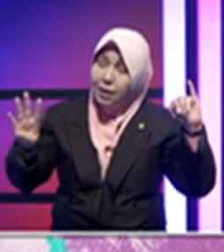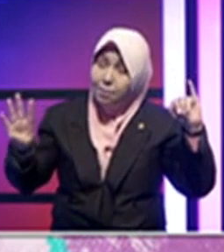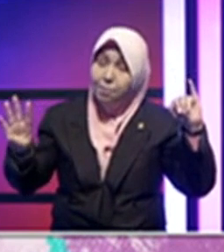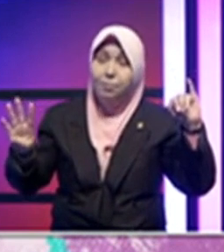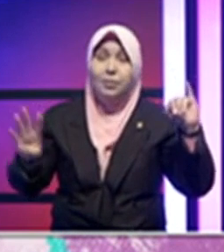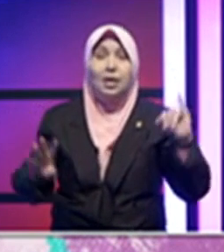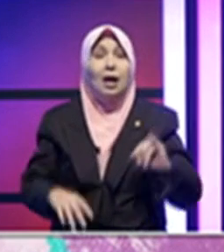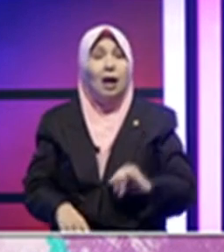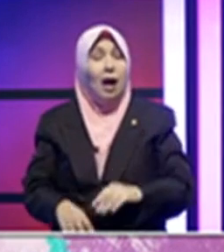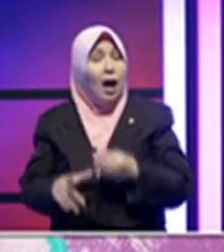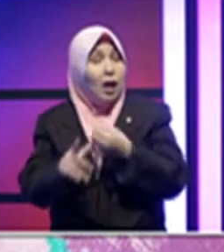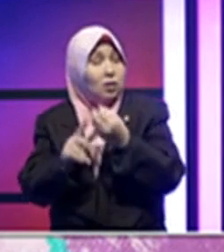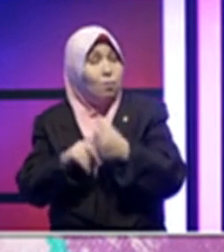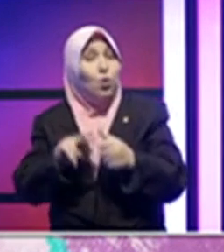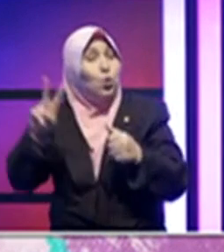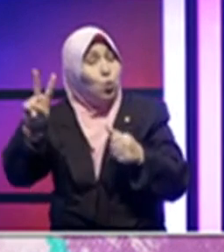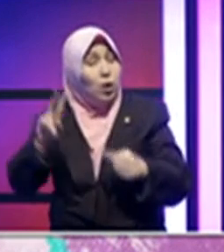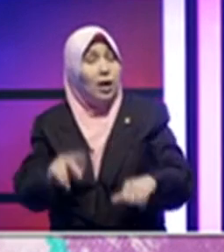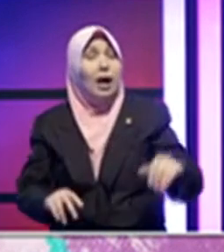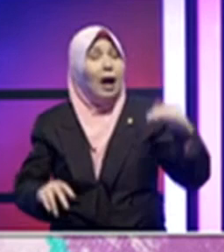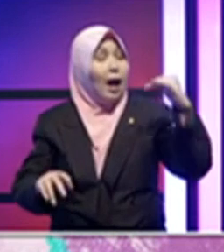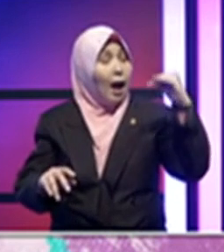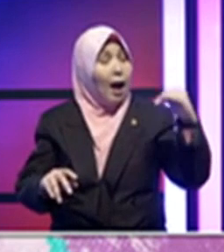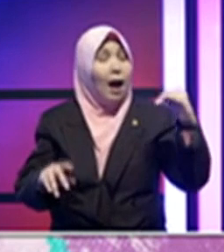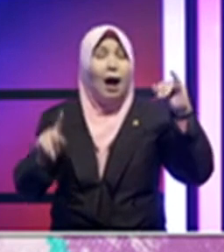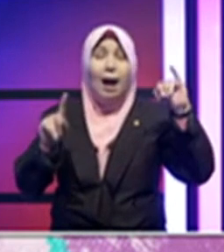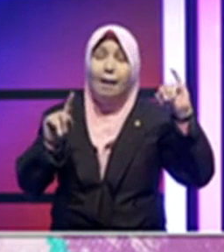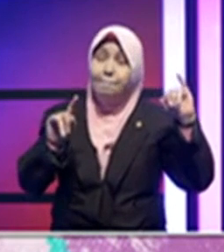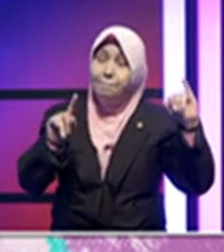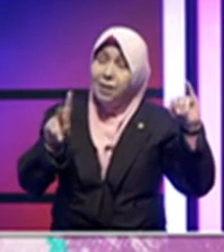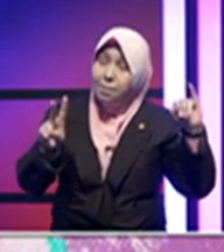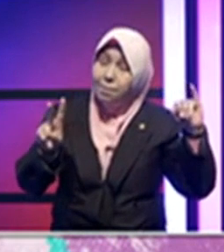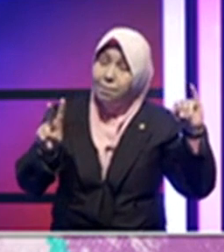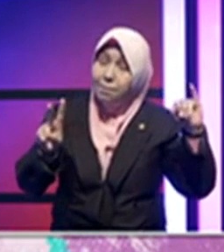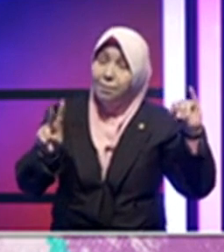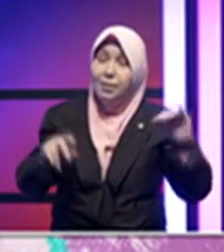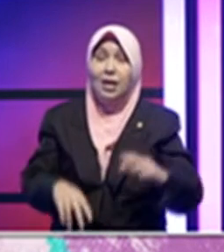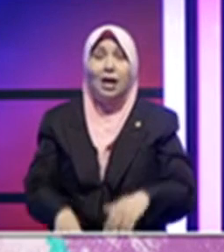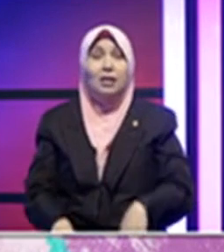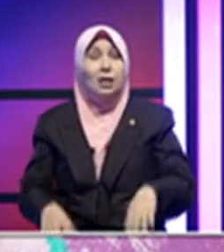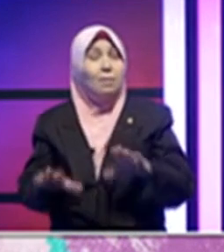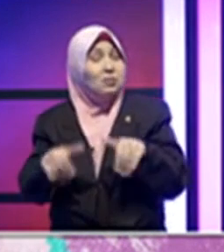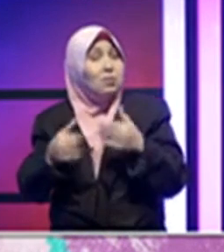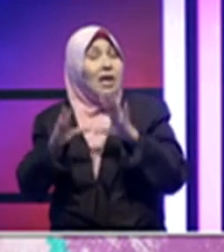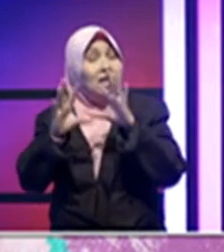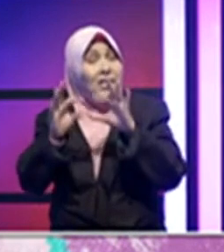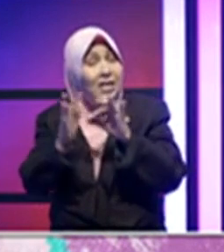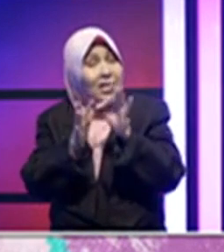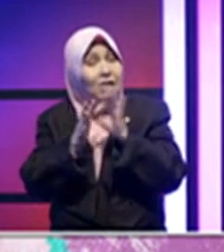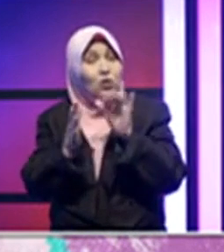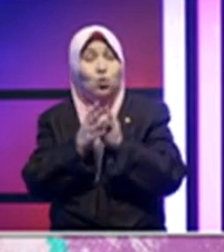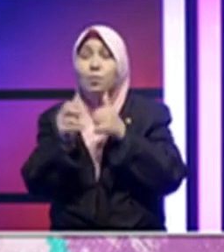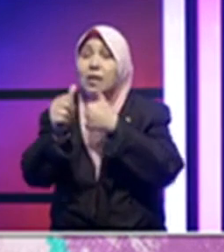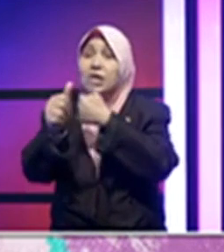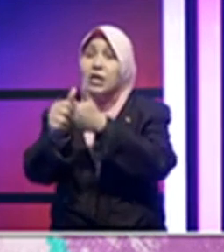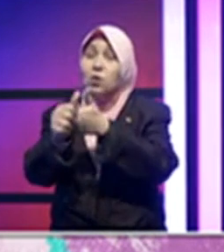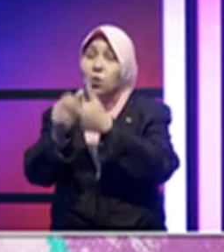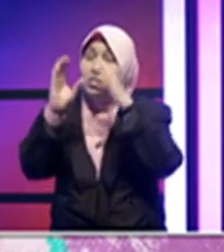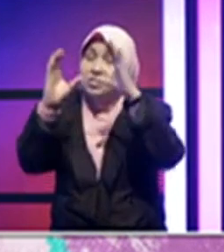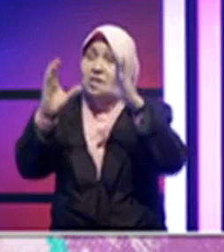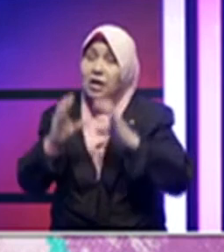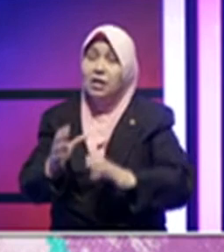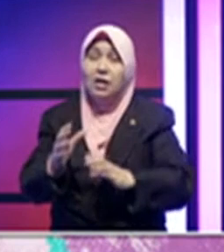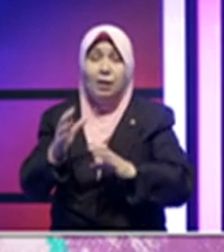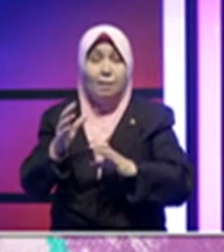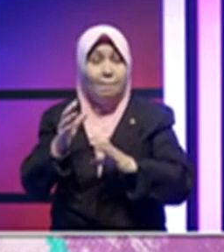Hamim ataupun 2 harakat. Hamim. Jadi macam mana nak kira tu, mengikut kadar bacaan kita,